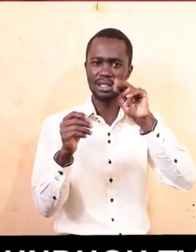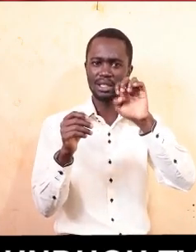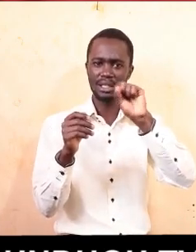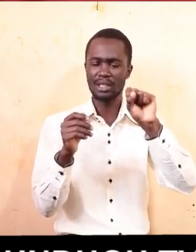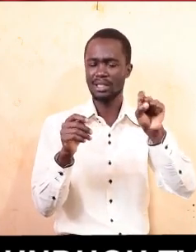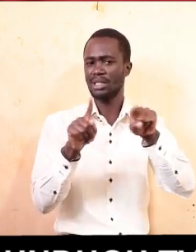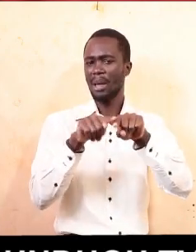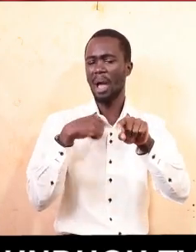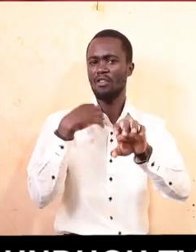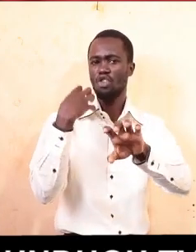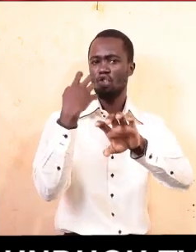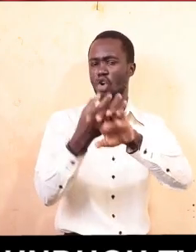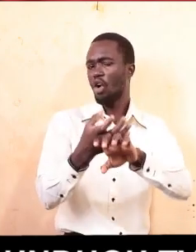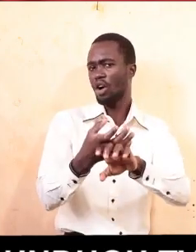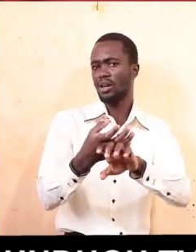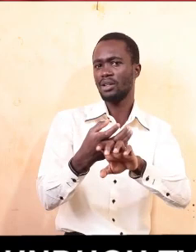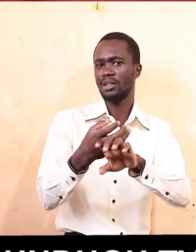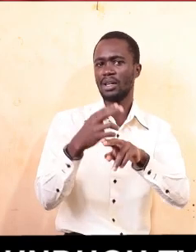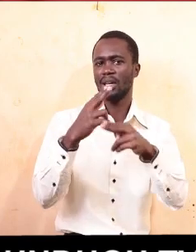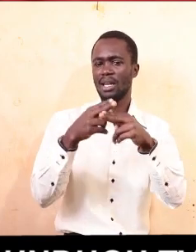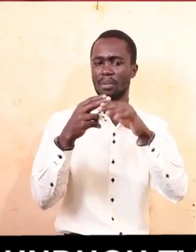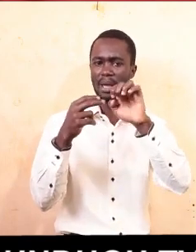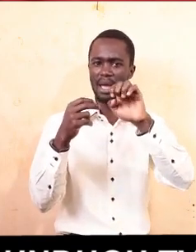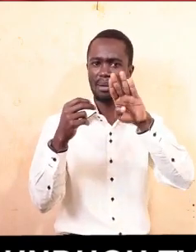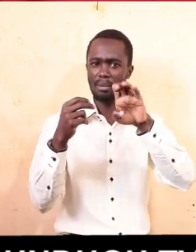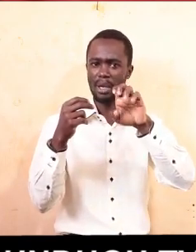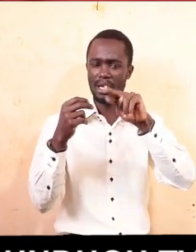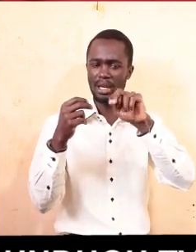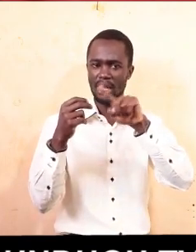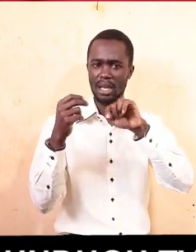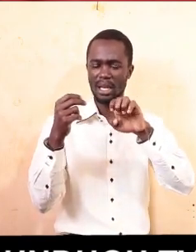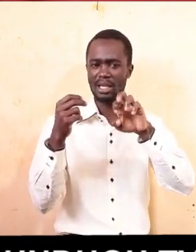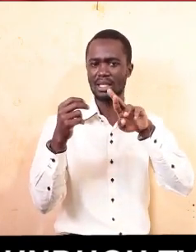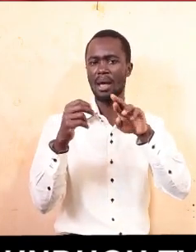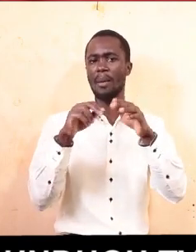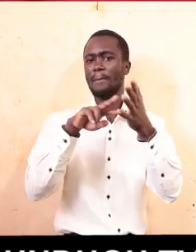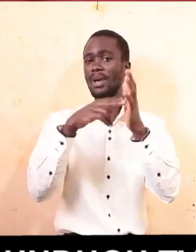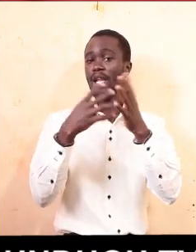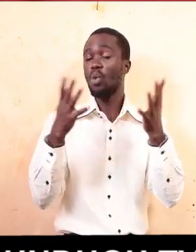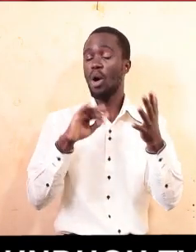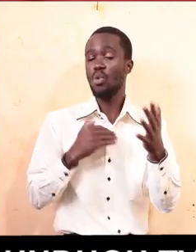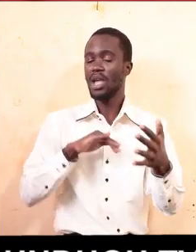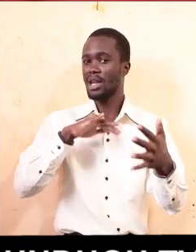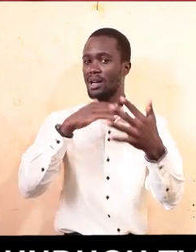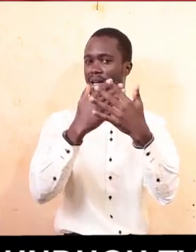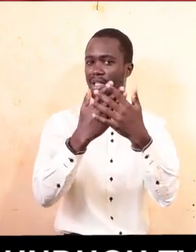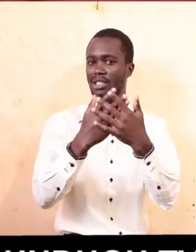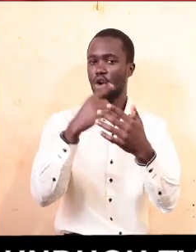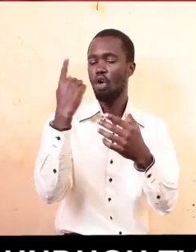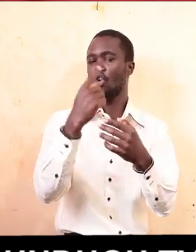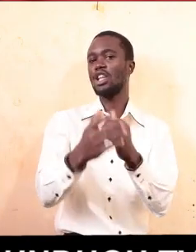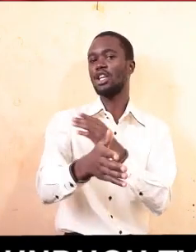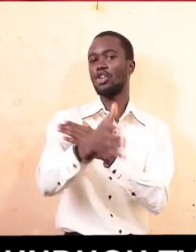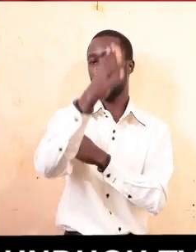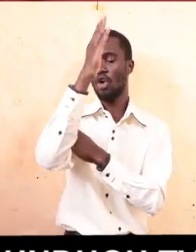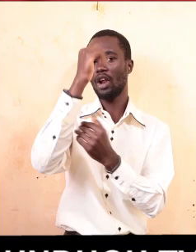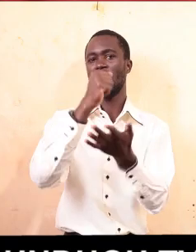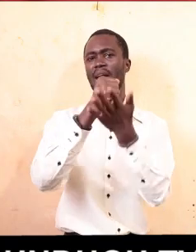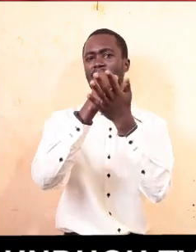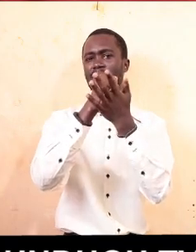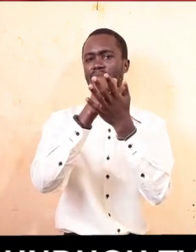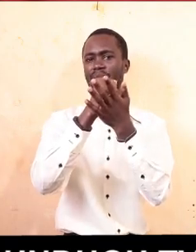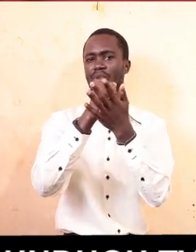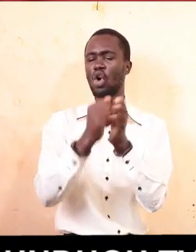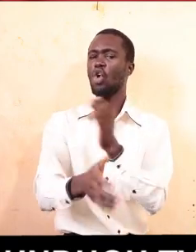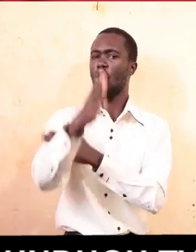aliliita Ebenezer, maana yake mahali tumefika ni kwa uwezo wake Mwenyezi Mungu, alitumia tu, alisimama